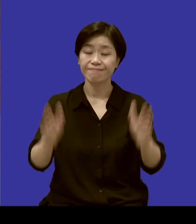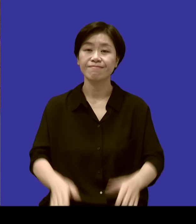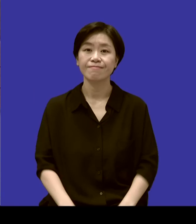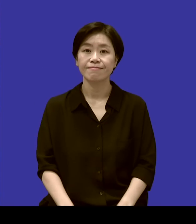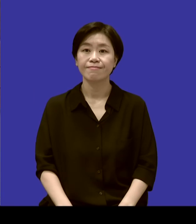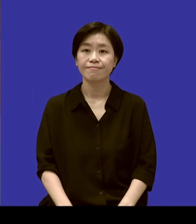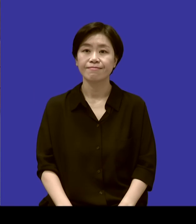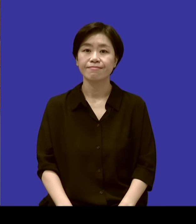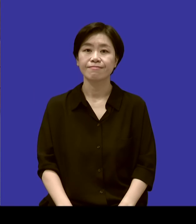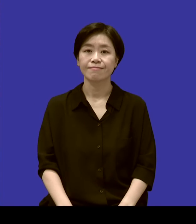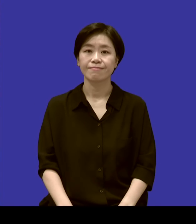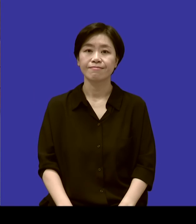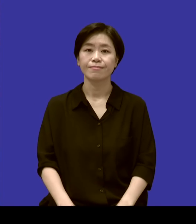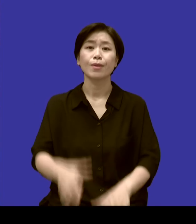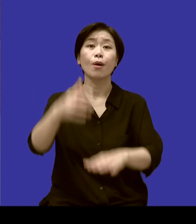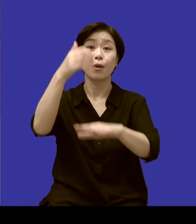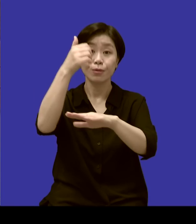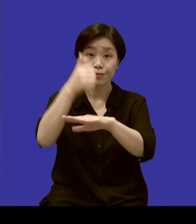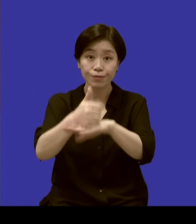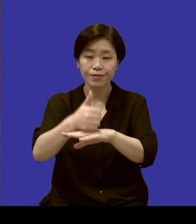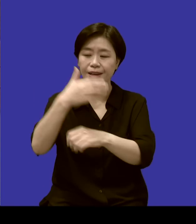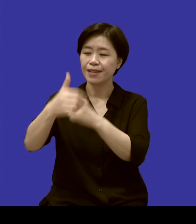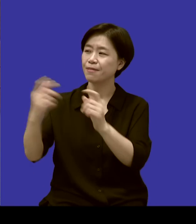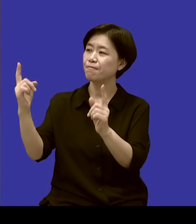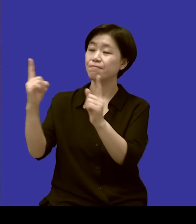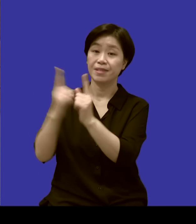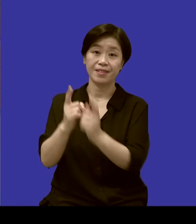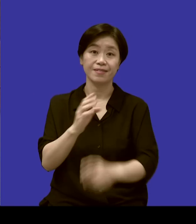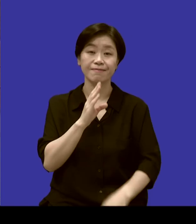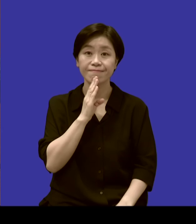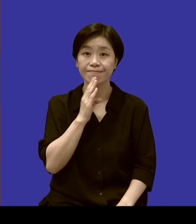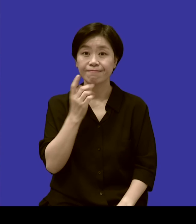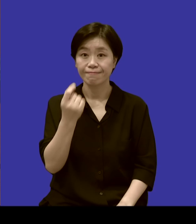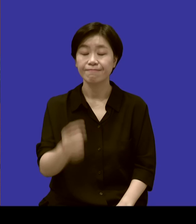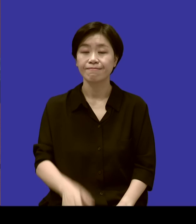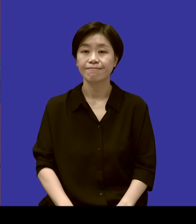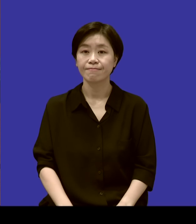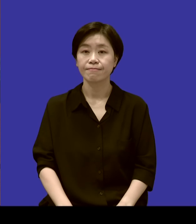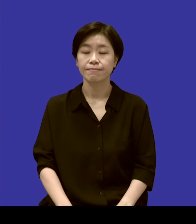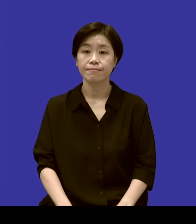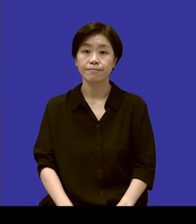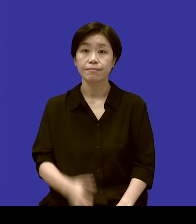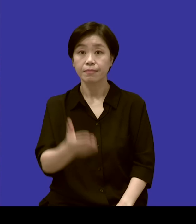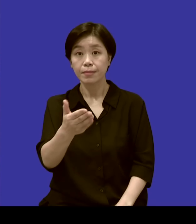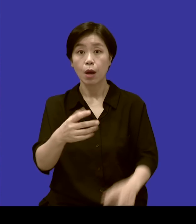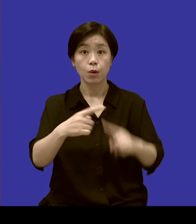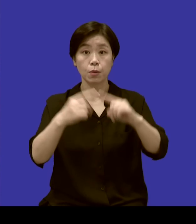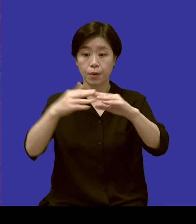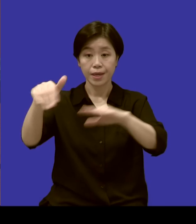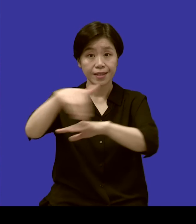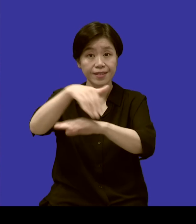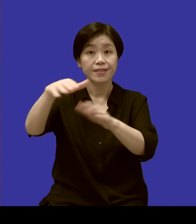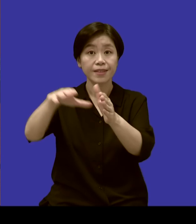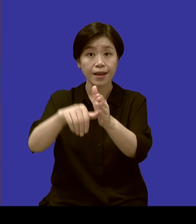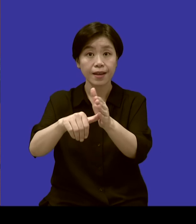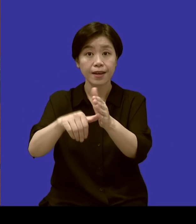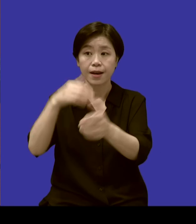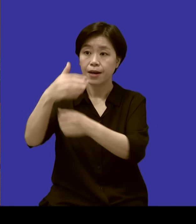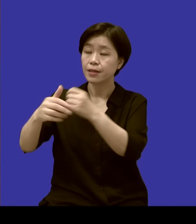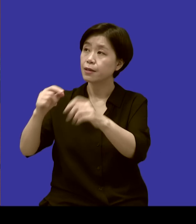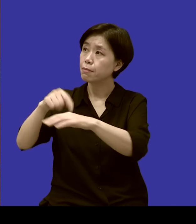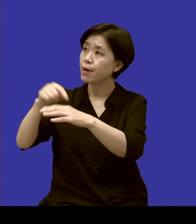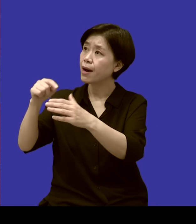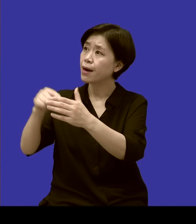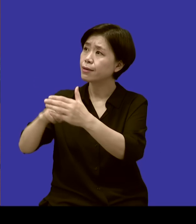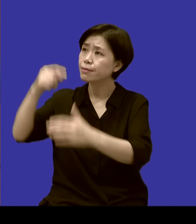그렇게 돌고 돌아서 결국 다시 이제 하나님 곁으로 돌아오게 됐는데 뭐 교회를 다니면서 이제 하나님 아버지의 마음을